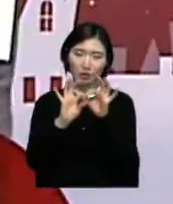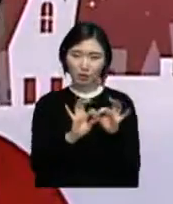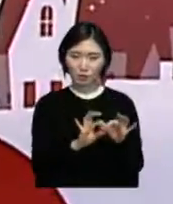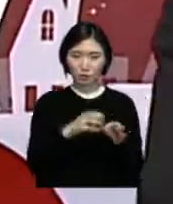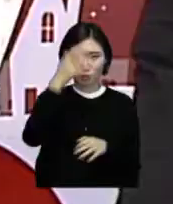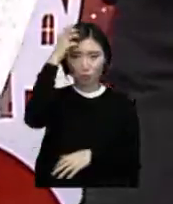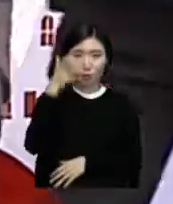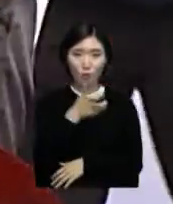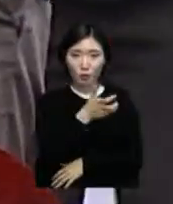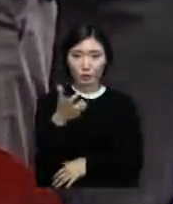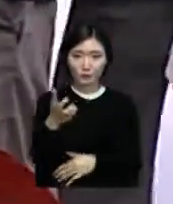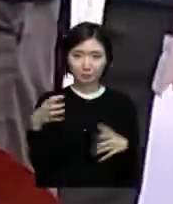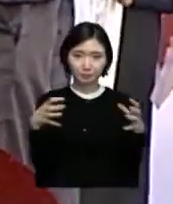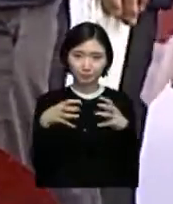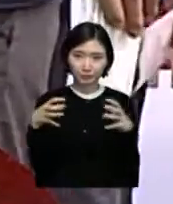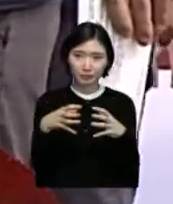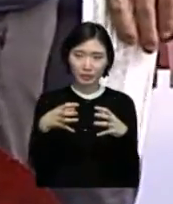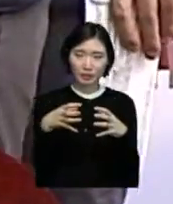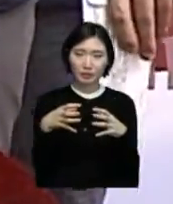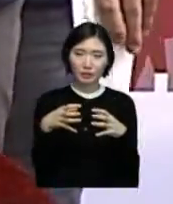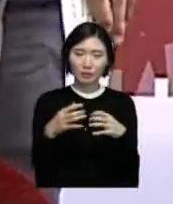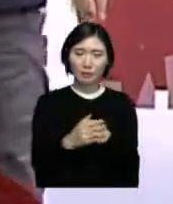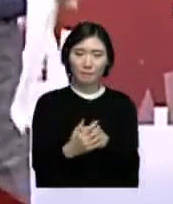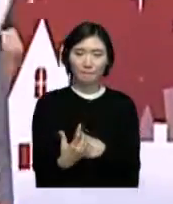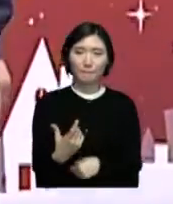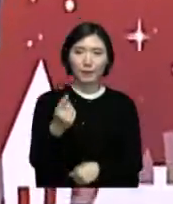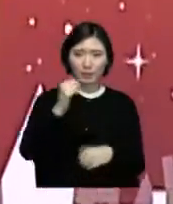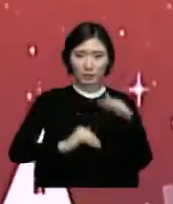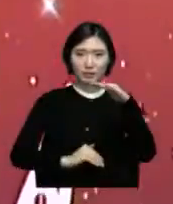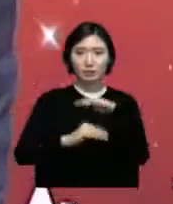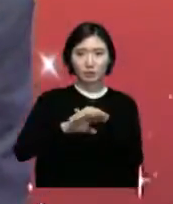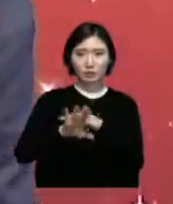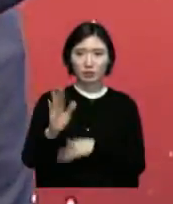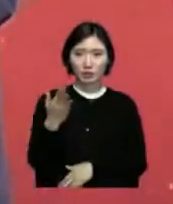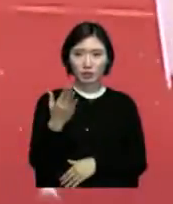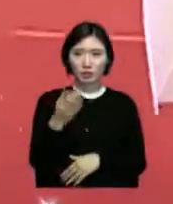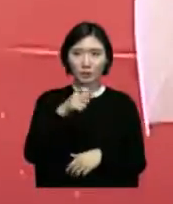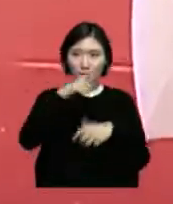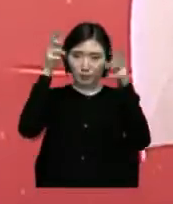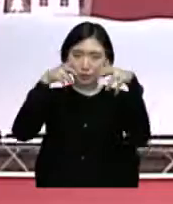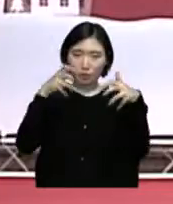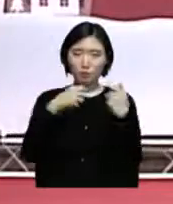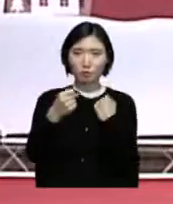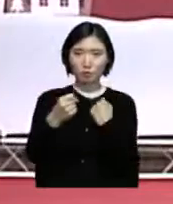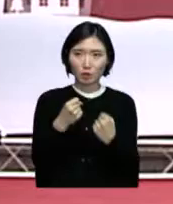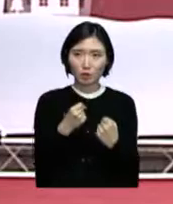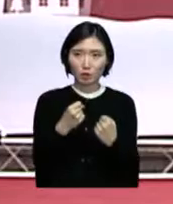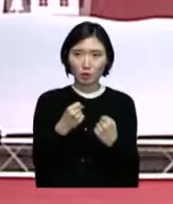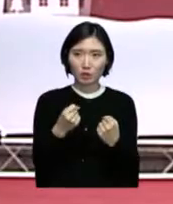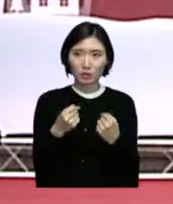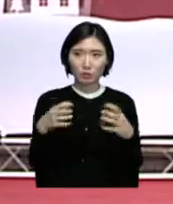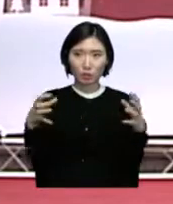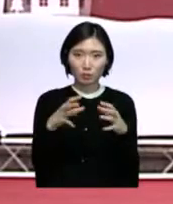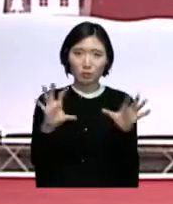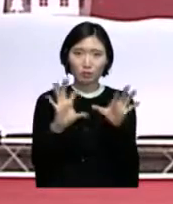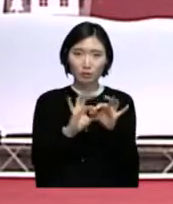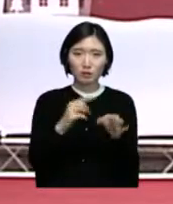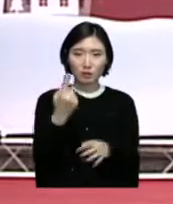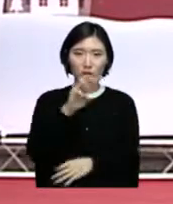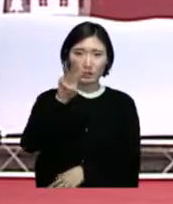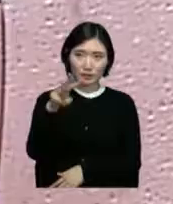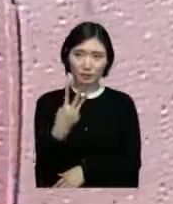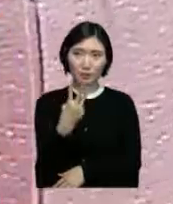모금 행렬에 모금함은 금세 가득 채워집니다. 궂은 날씨 속에 이날 현장 모금을 통해 1,300여만